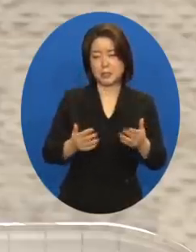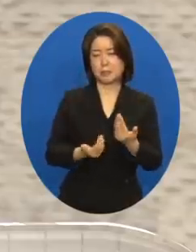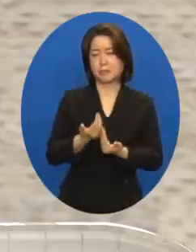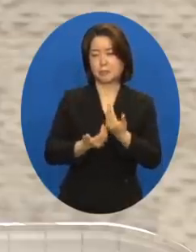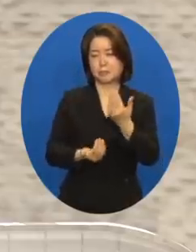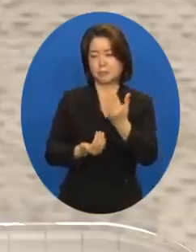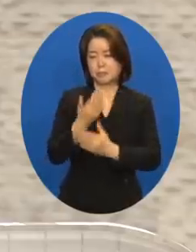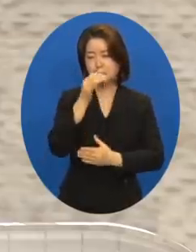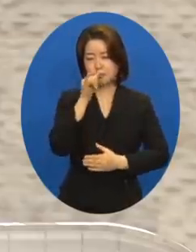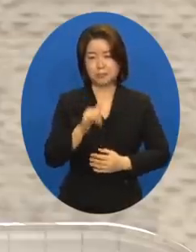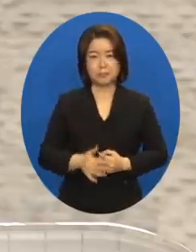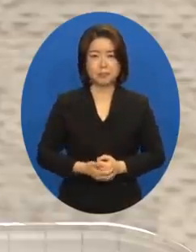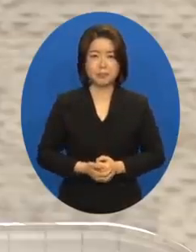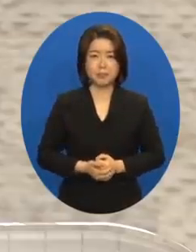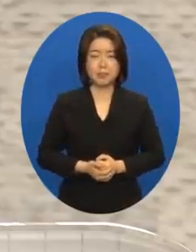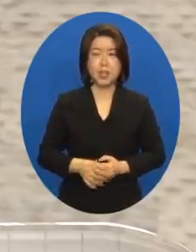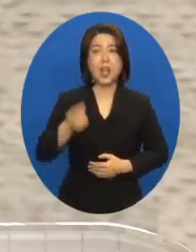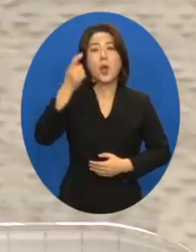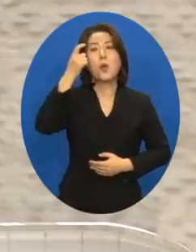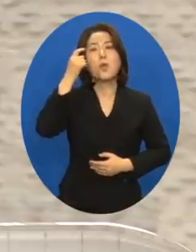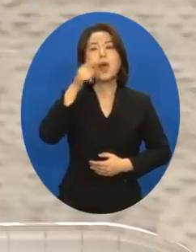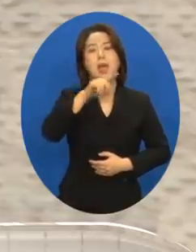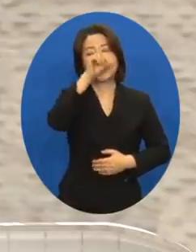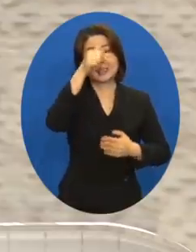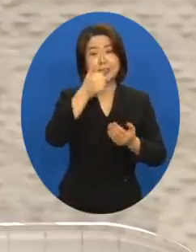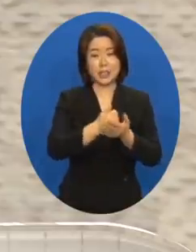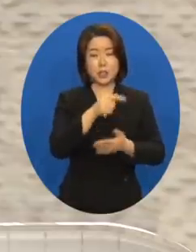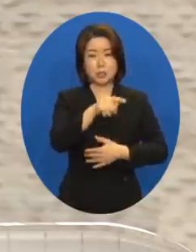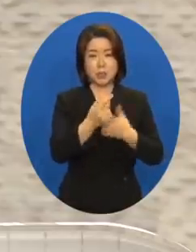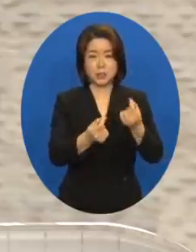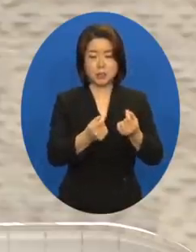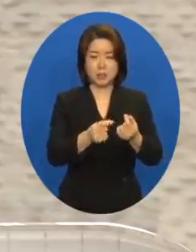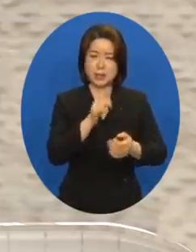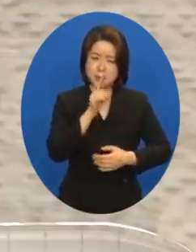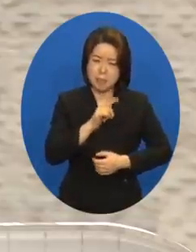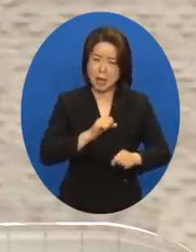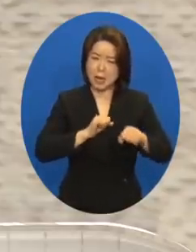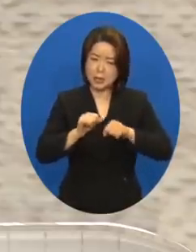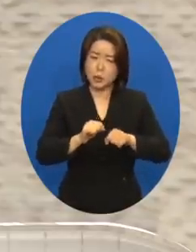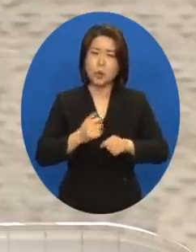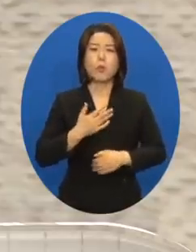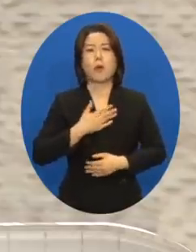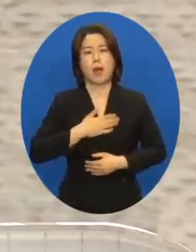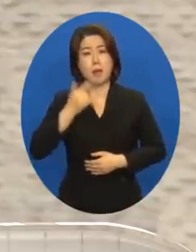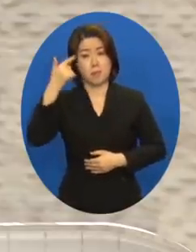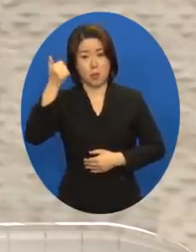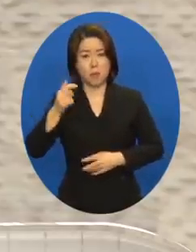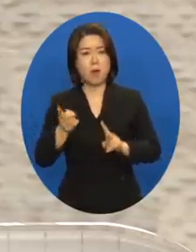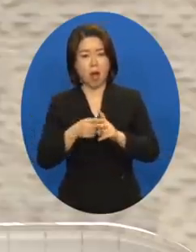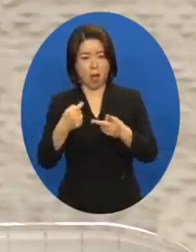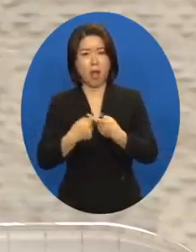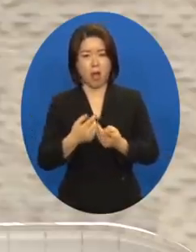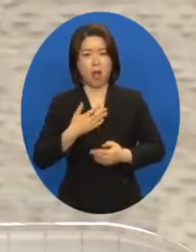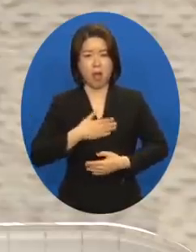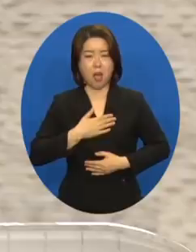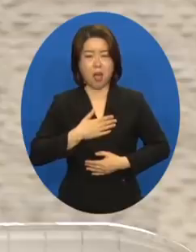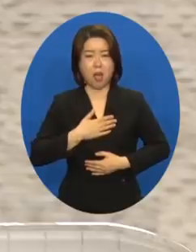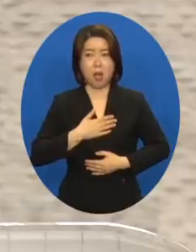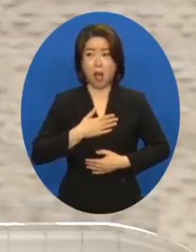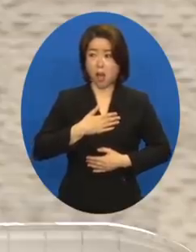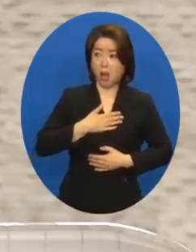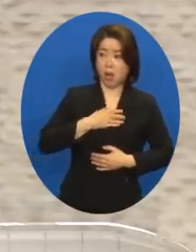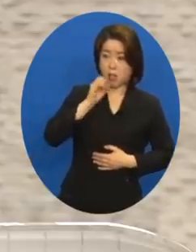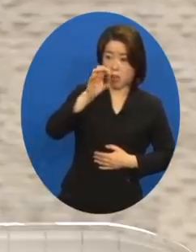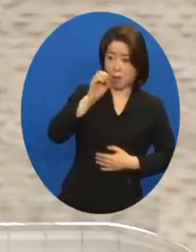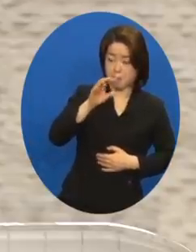이야기하다가 왜 그 장로님이 그렇게 말하고 행동해야 하는지를 목사님도 알게 되고 장로님 도 자신이